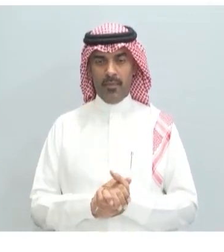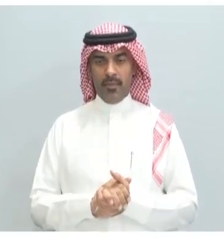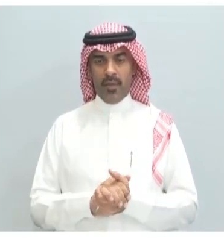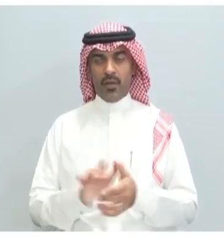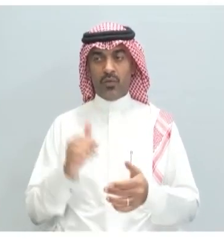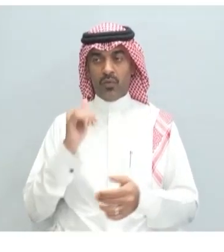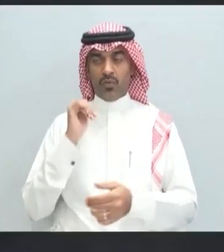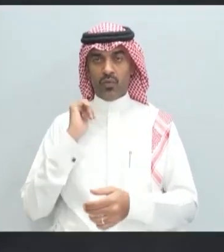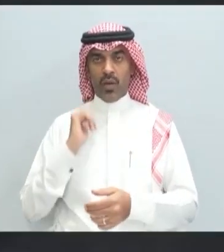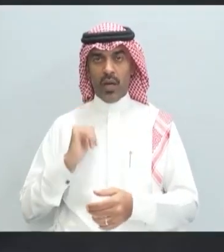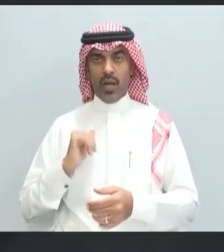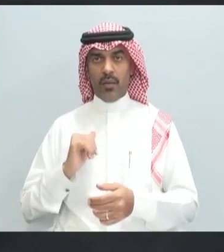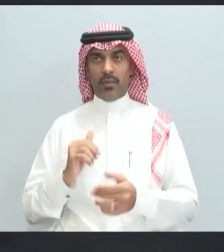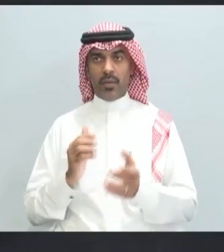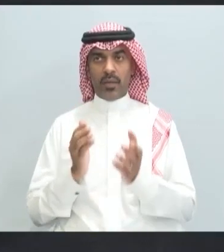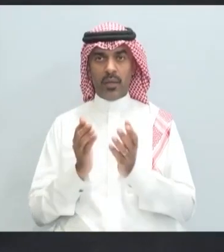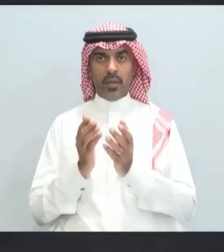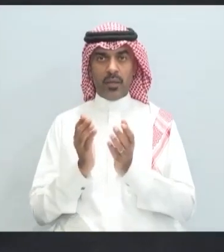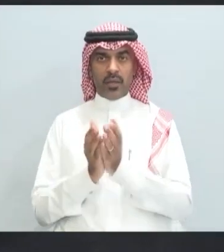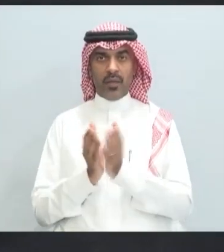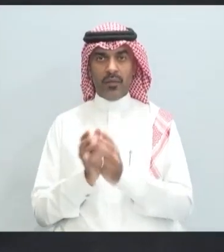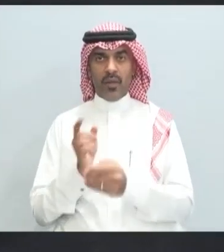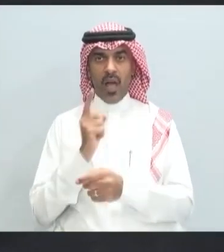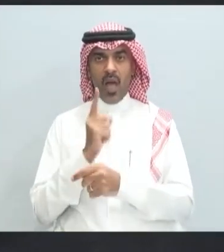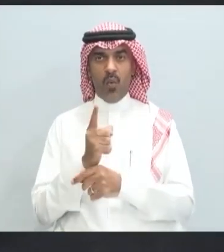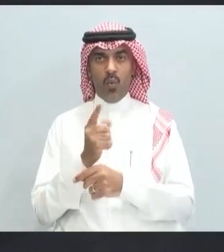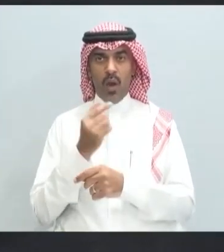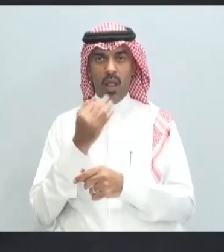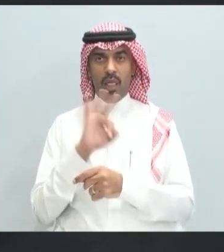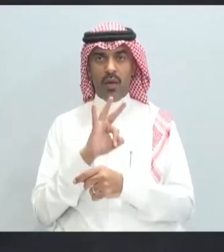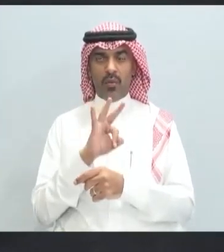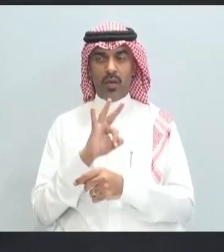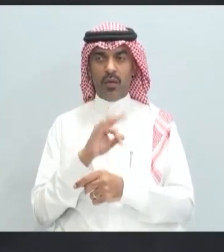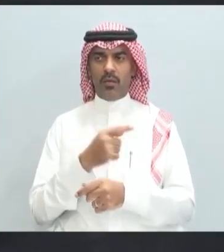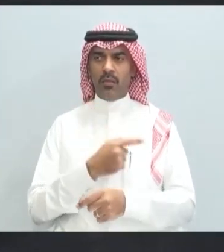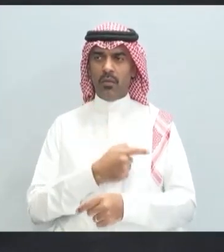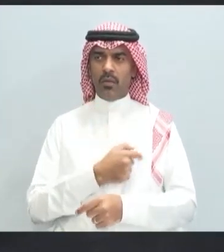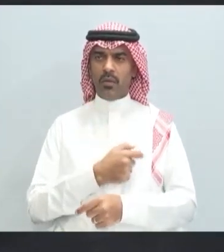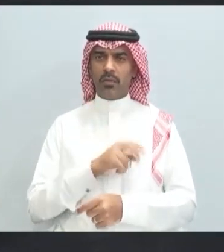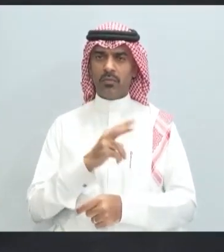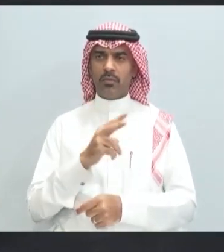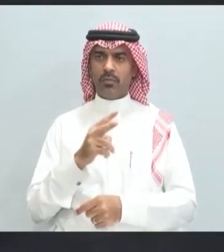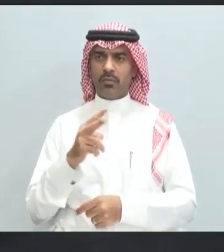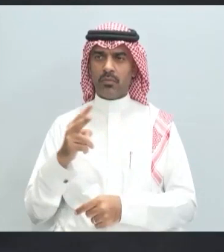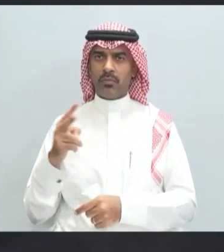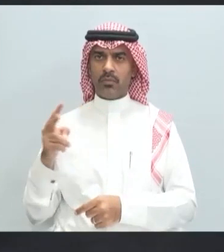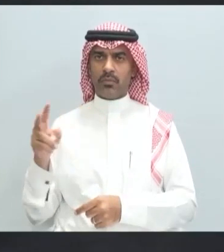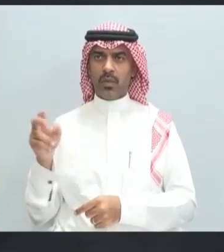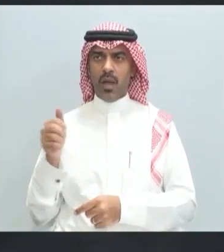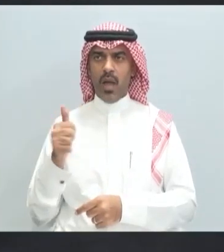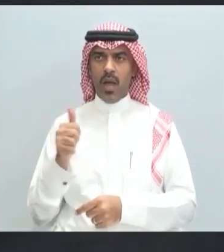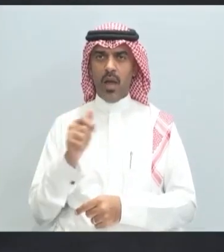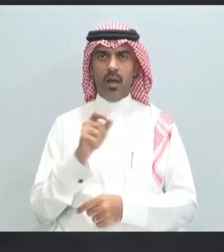الصف الثانوي مثلا فيهم واحد اسمه احمد واحد اسمه انس واحد اسمه يعني اسعد اي اسم من هذه الاسماء حرف